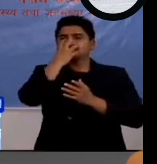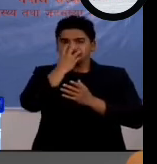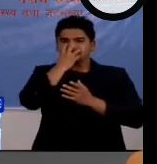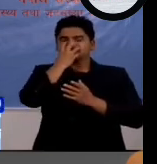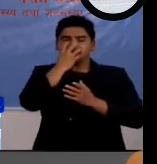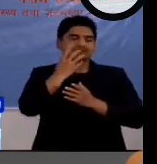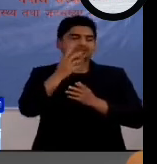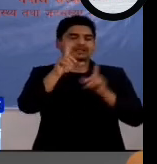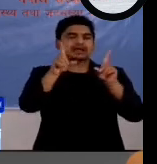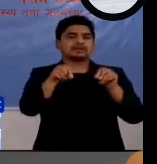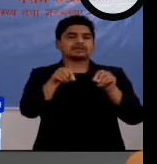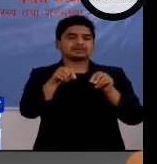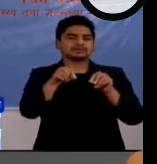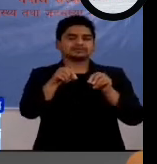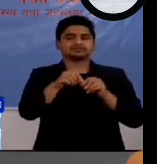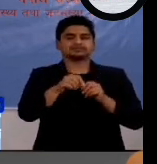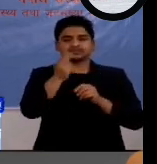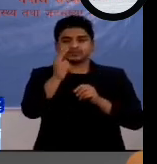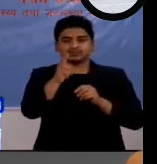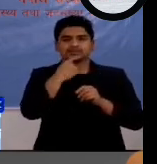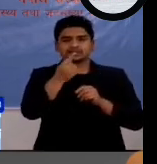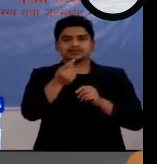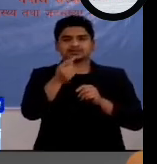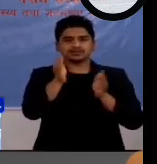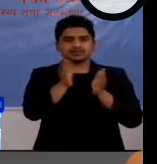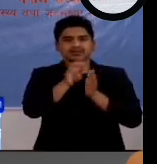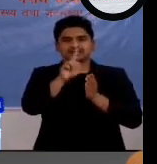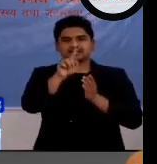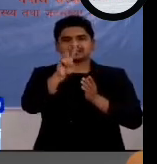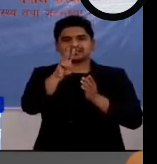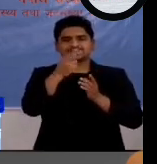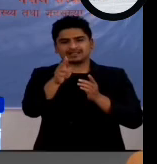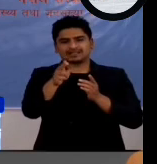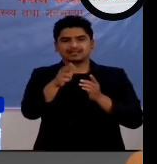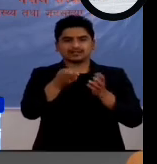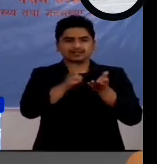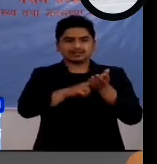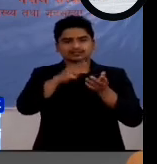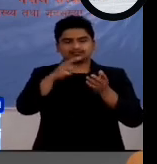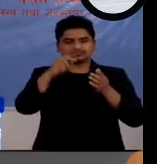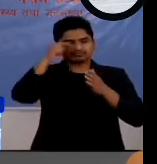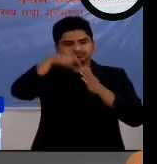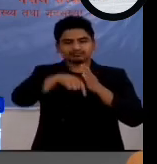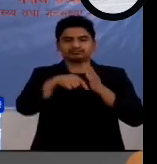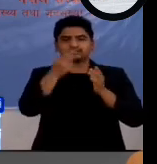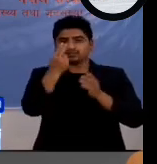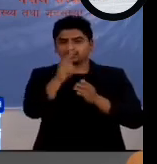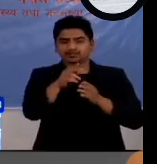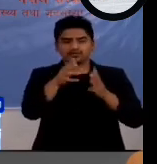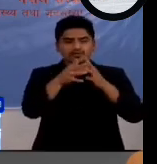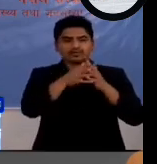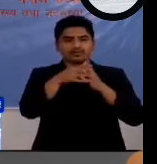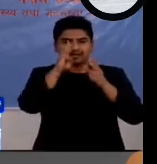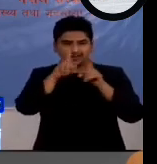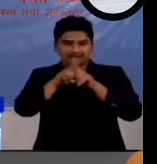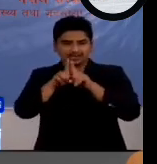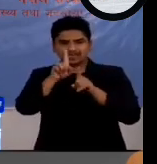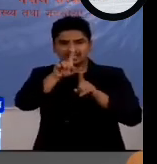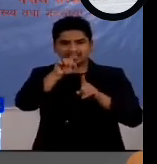चाहिने हाइपोक्सिया भन्छ भएको थियो भने जम्मा 13 जनालाई चाहिँ भेन्टिलेटर नै चाहिने अवस्था आएको थियो भने अमेरिकामा